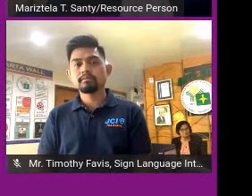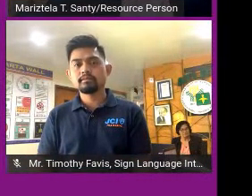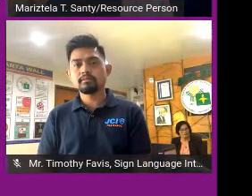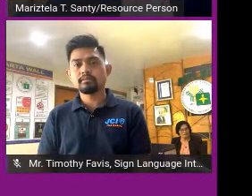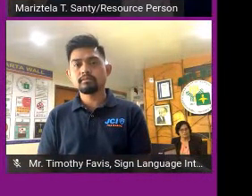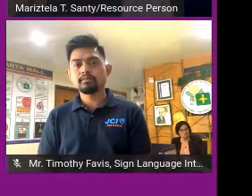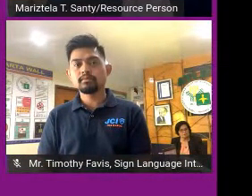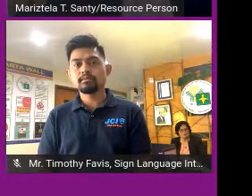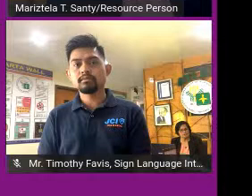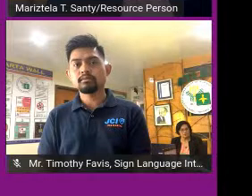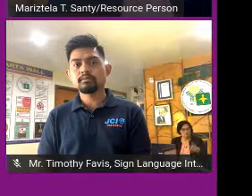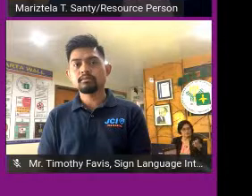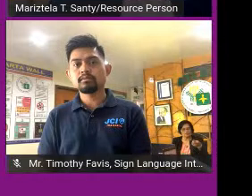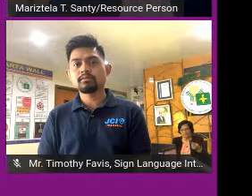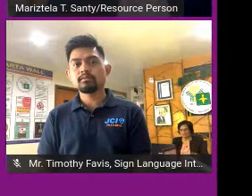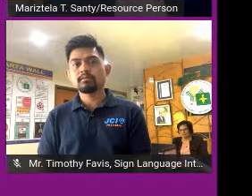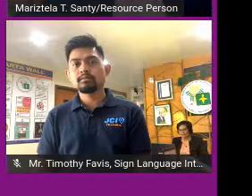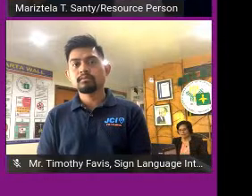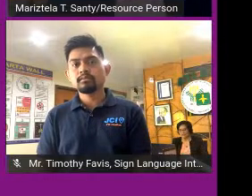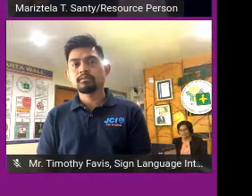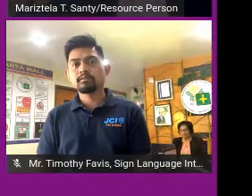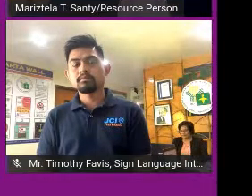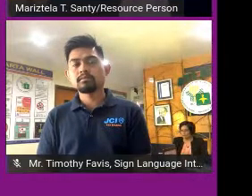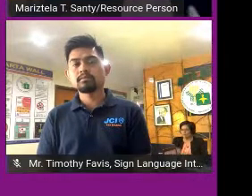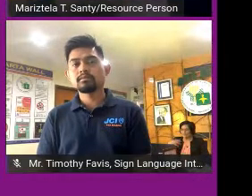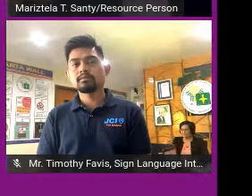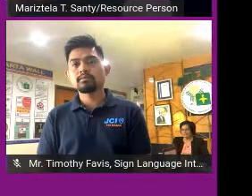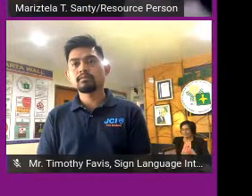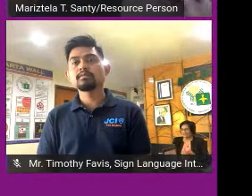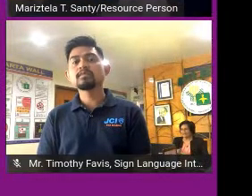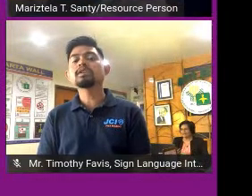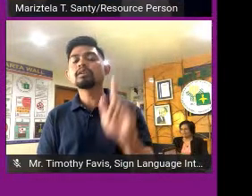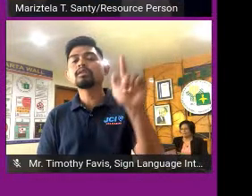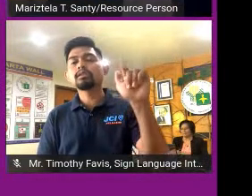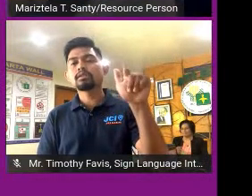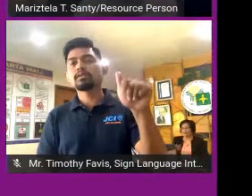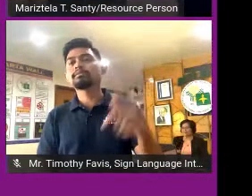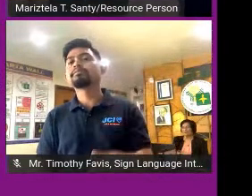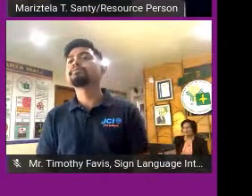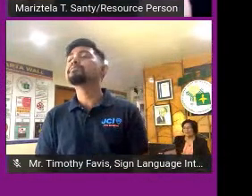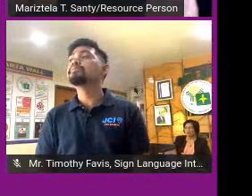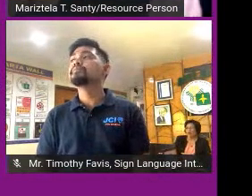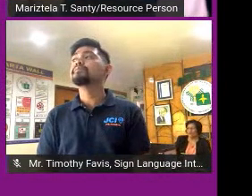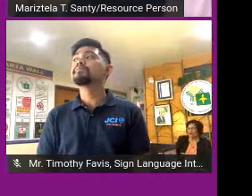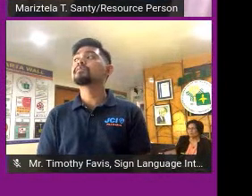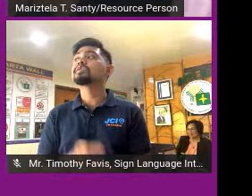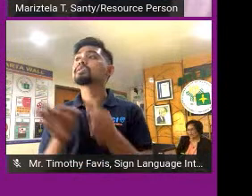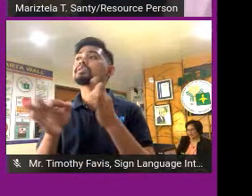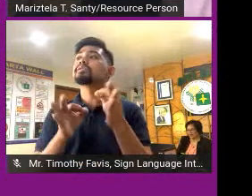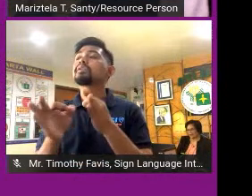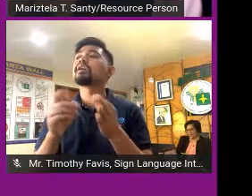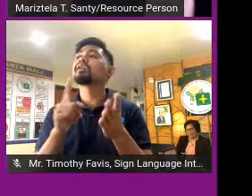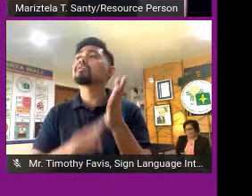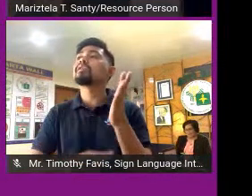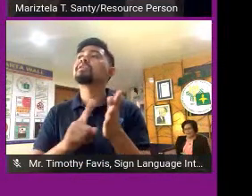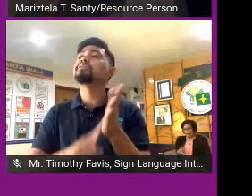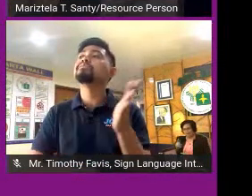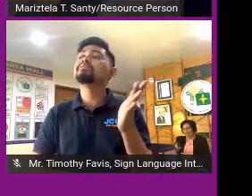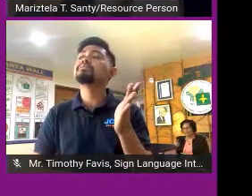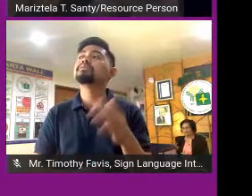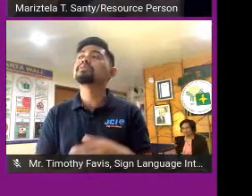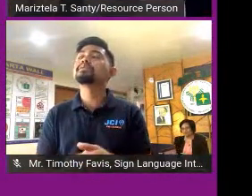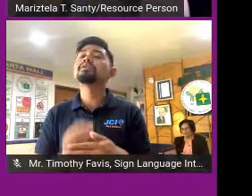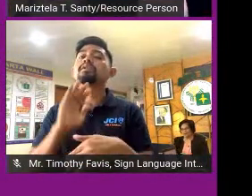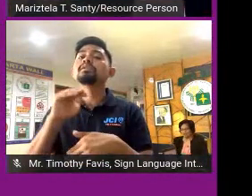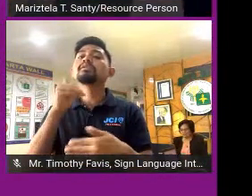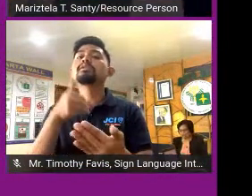yun po ba yan? Hindi yung isang ano na... Siguro madadaanan natin pag-explain kung ano ang mga...